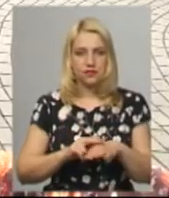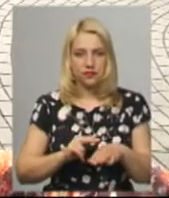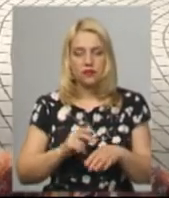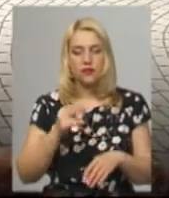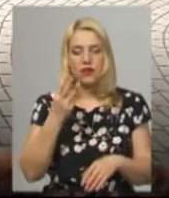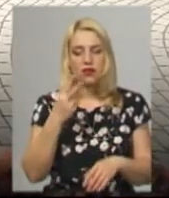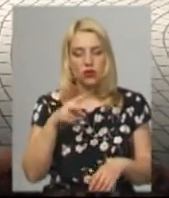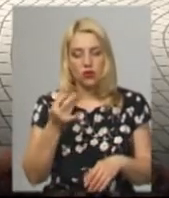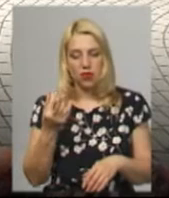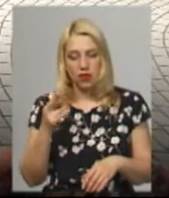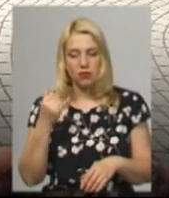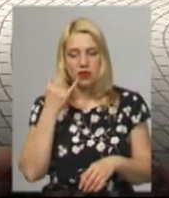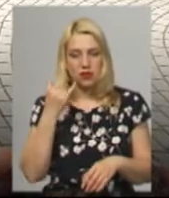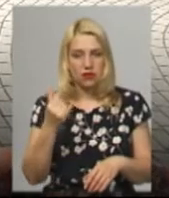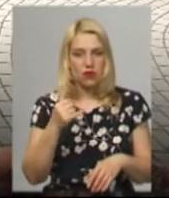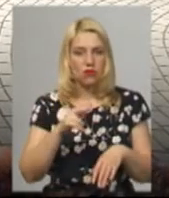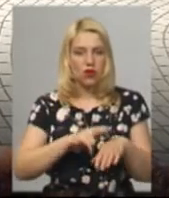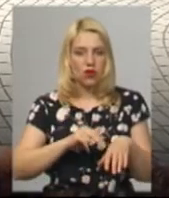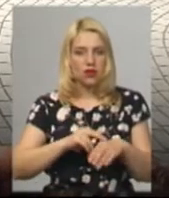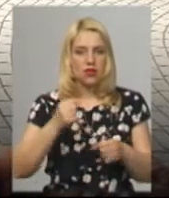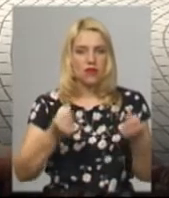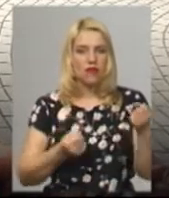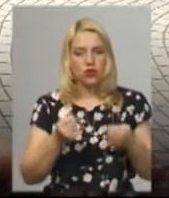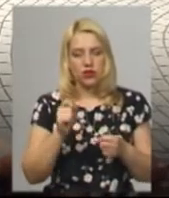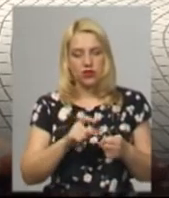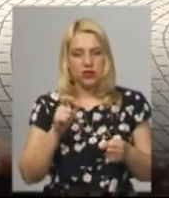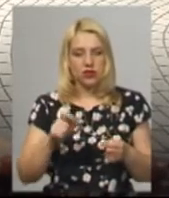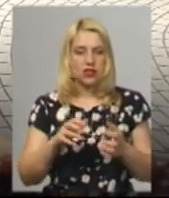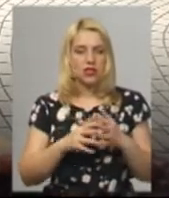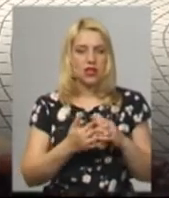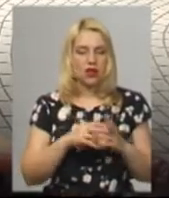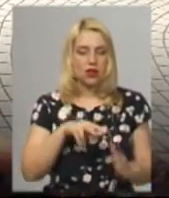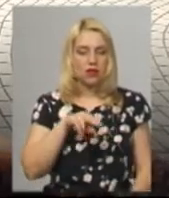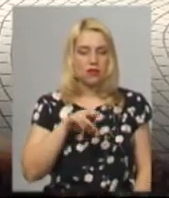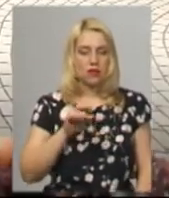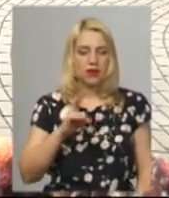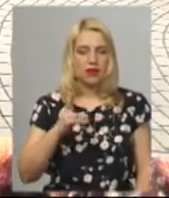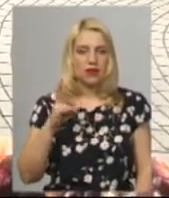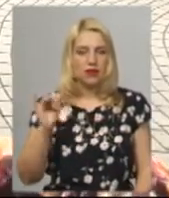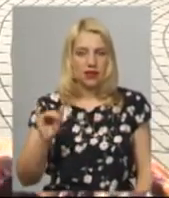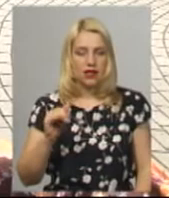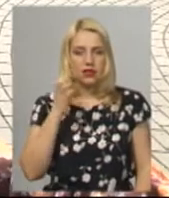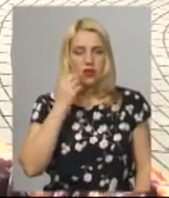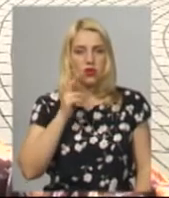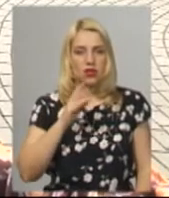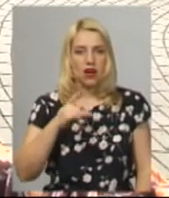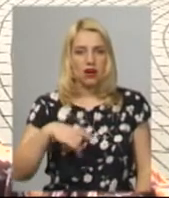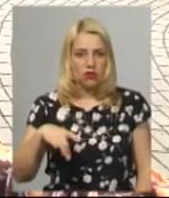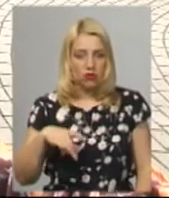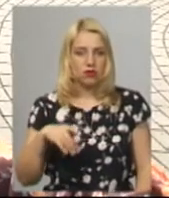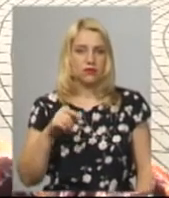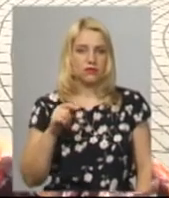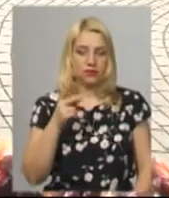поліції зателефонували водії, які їхали у районі села Паньки Старокостянтинівського району і побачили на трасі,